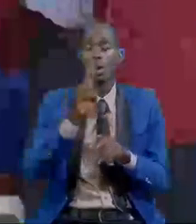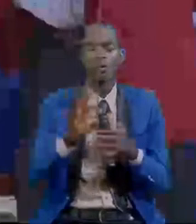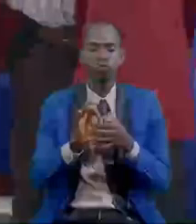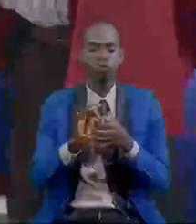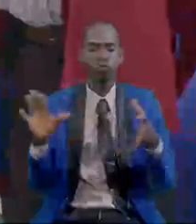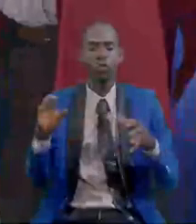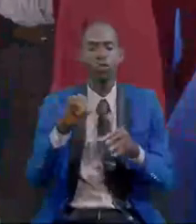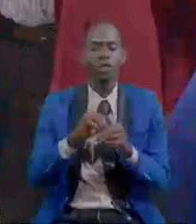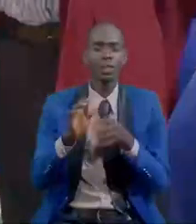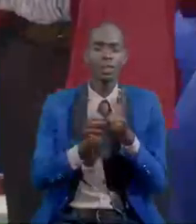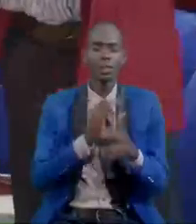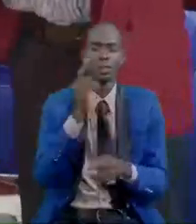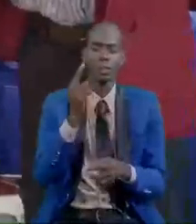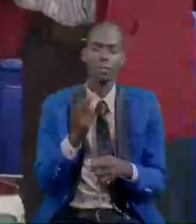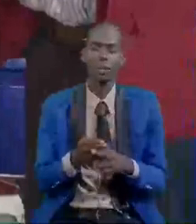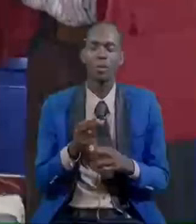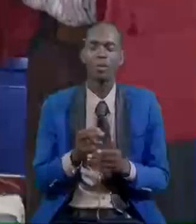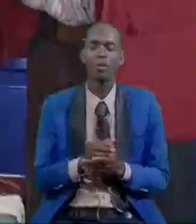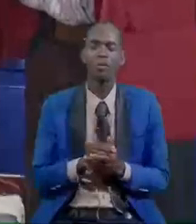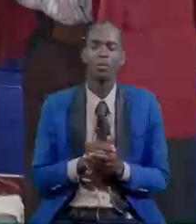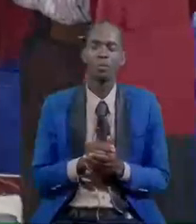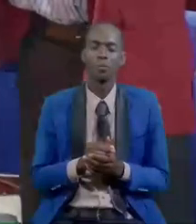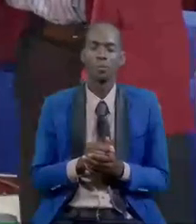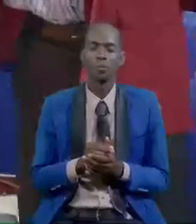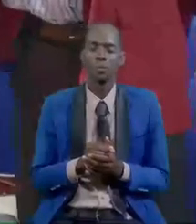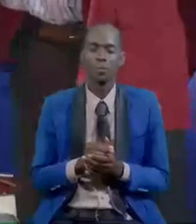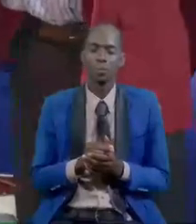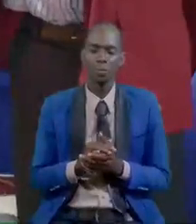au nom de Jésus.